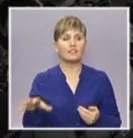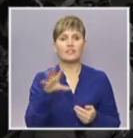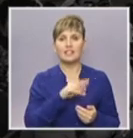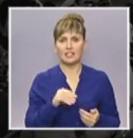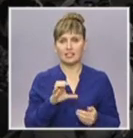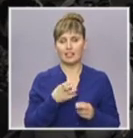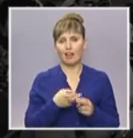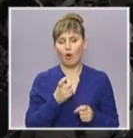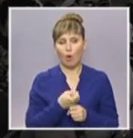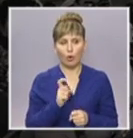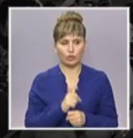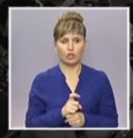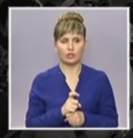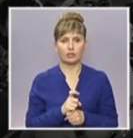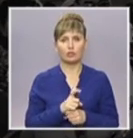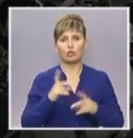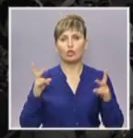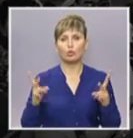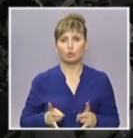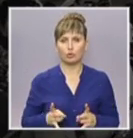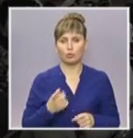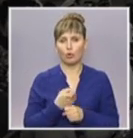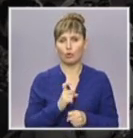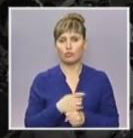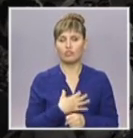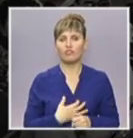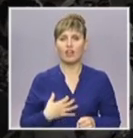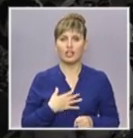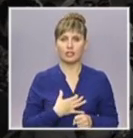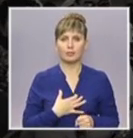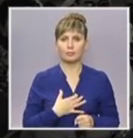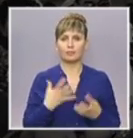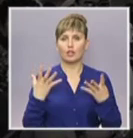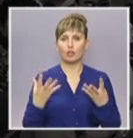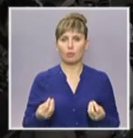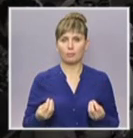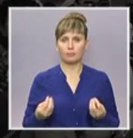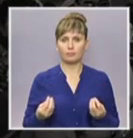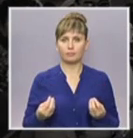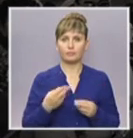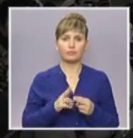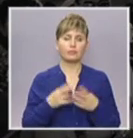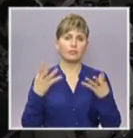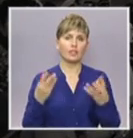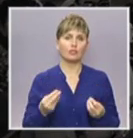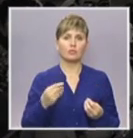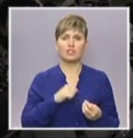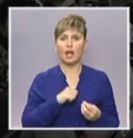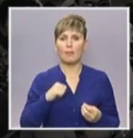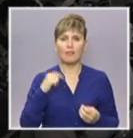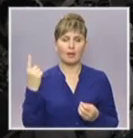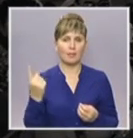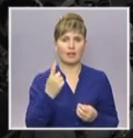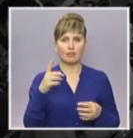с очень нужным, очень важным днем, это днем первого, самого